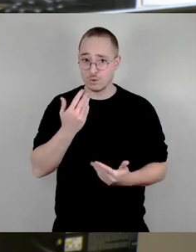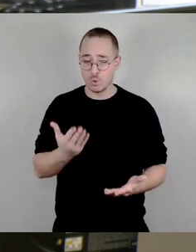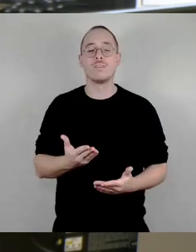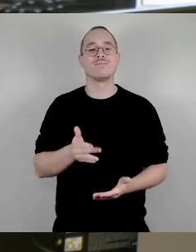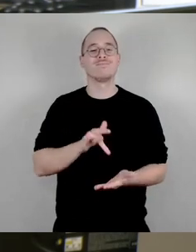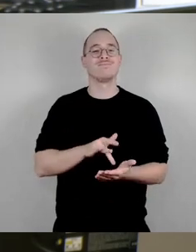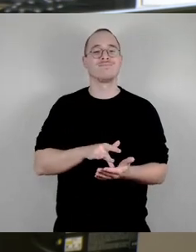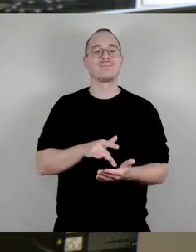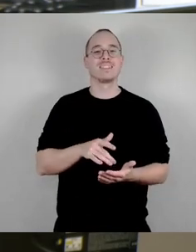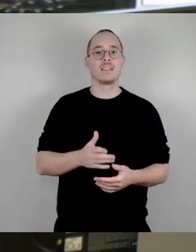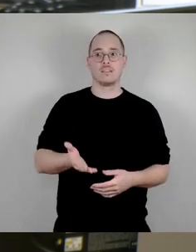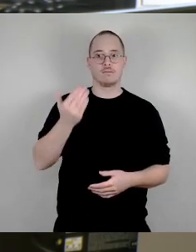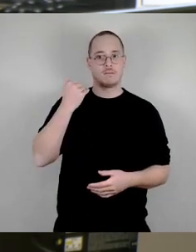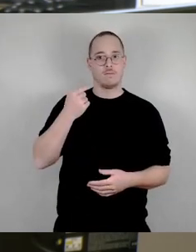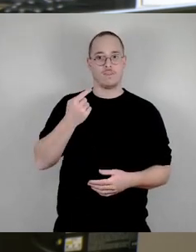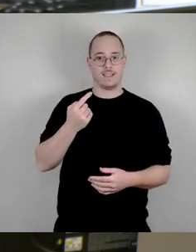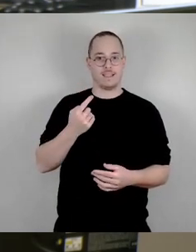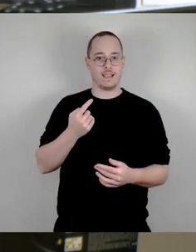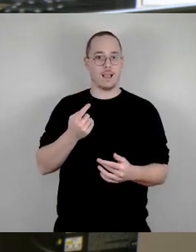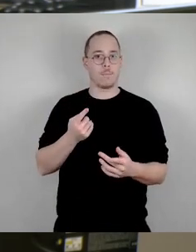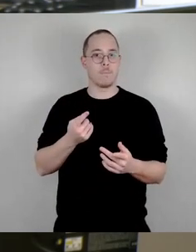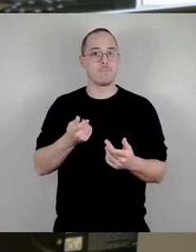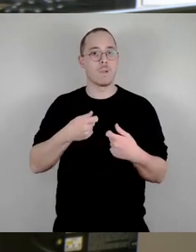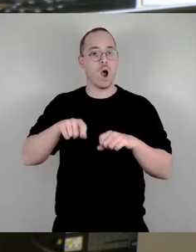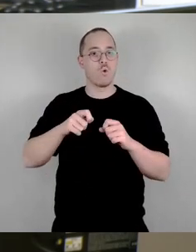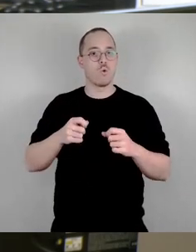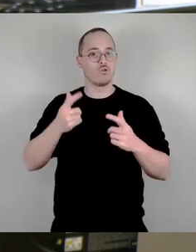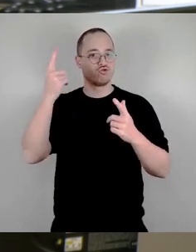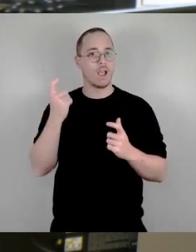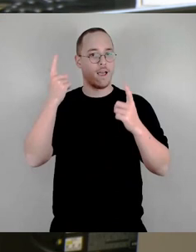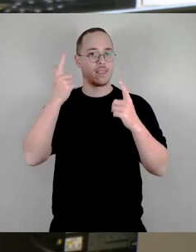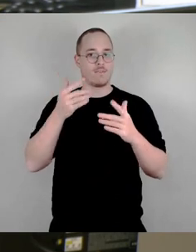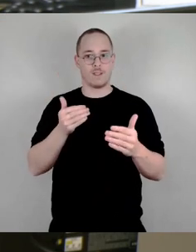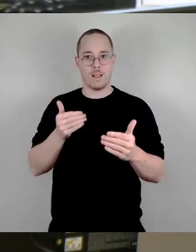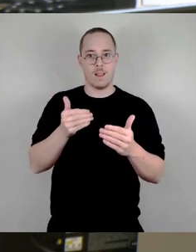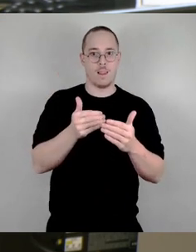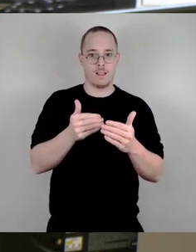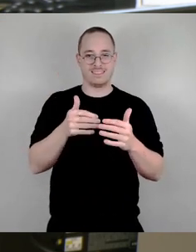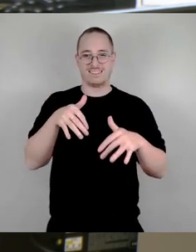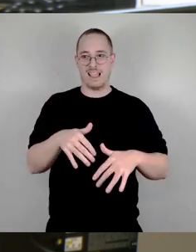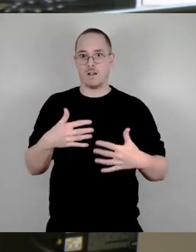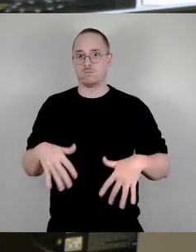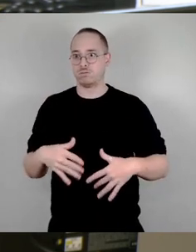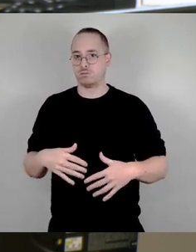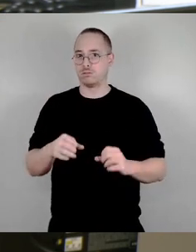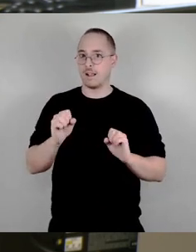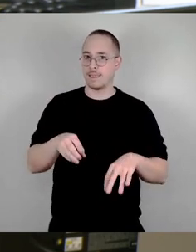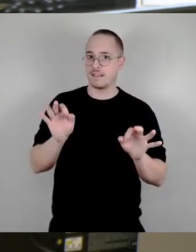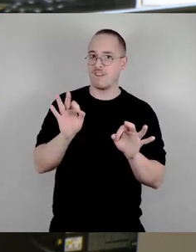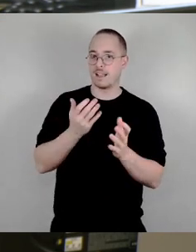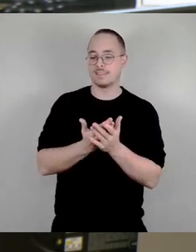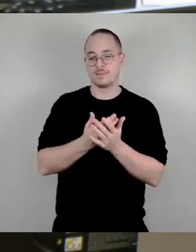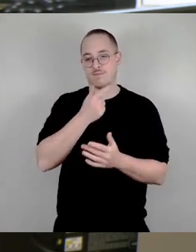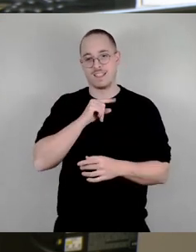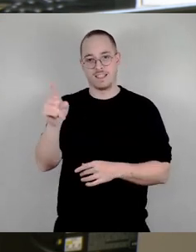kurz vorm Baustart eine Sache steht und wir nicht wollen, dass das jetzt dadurch verzögert wird. Und ich würde mich sehr freuen, wenn Frau Jenigen,